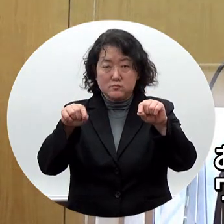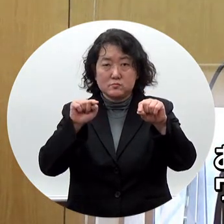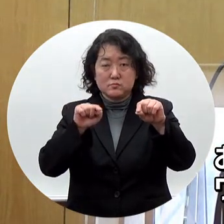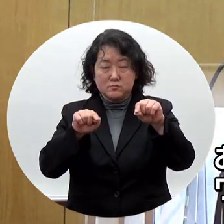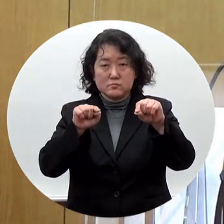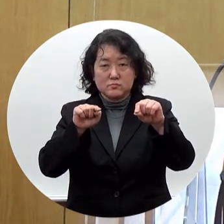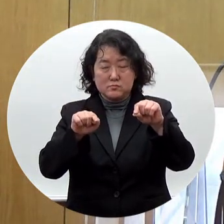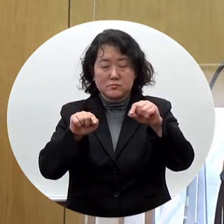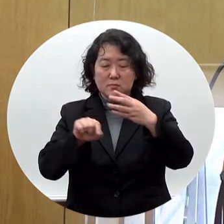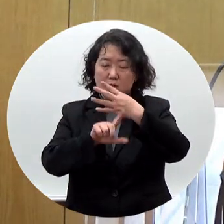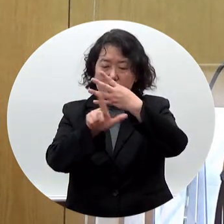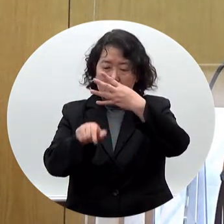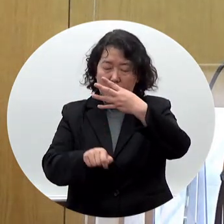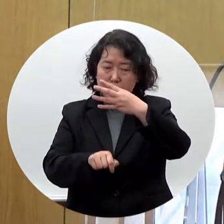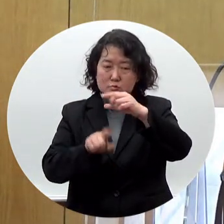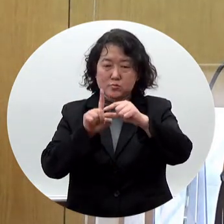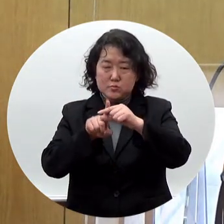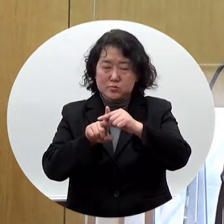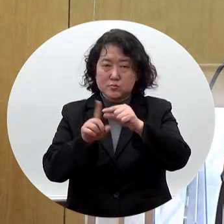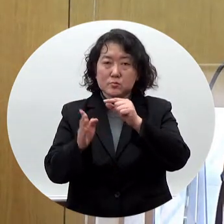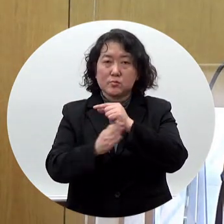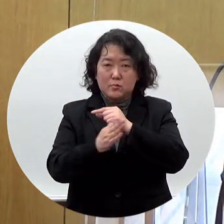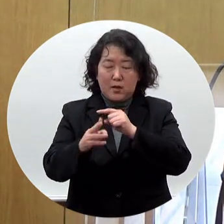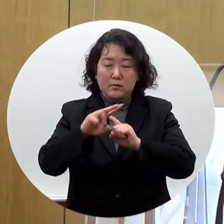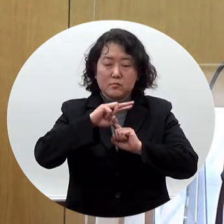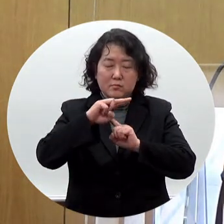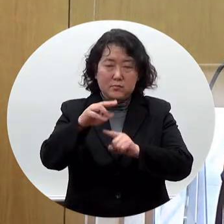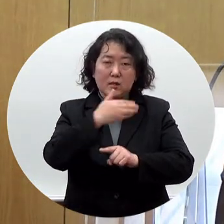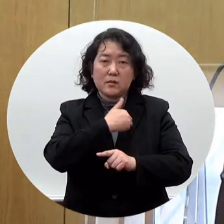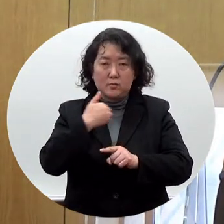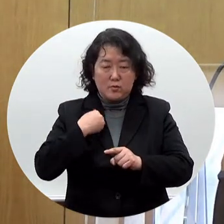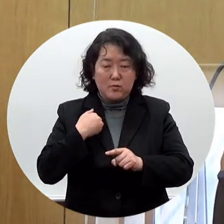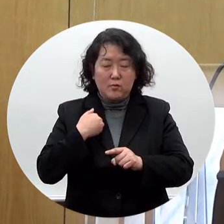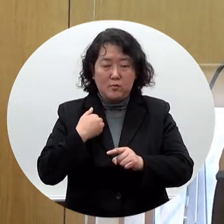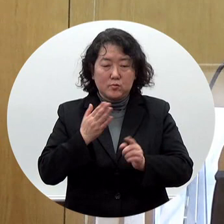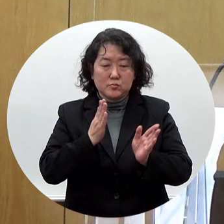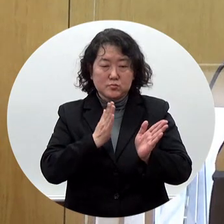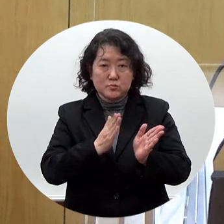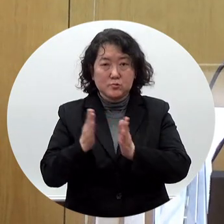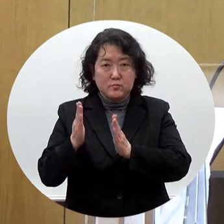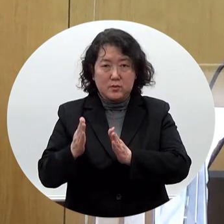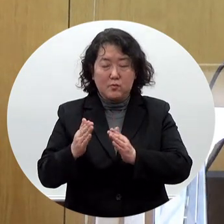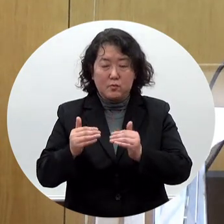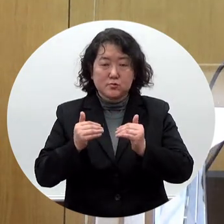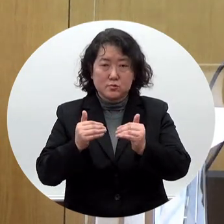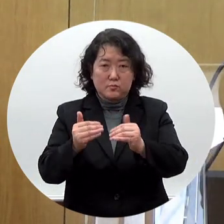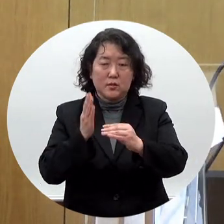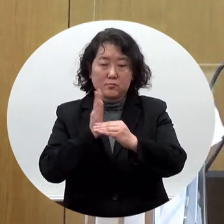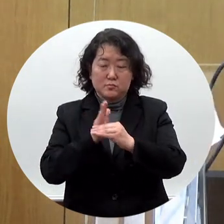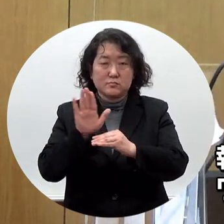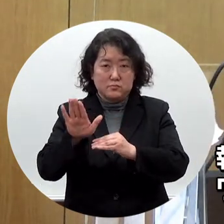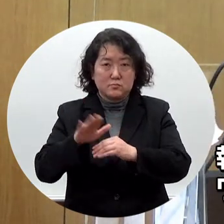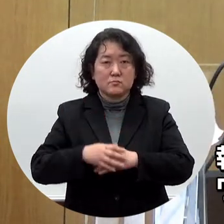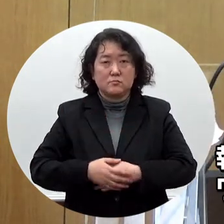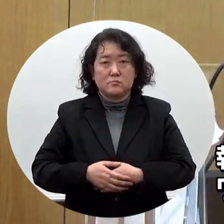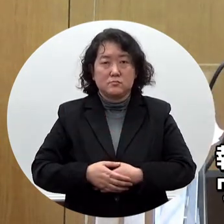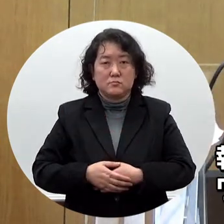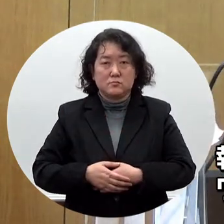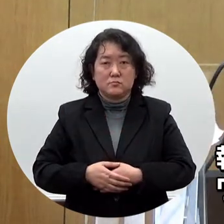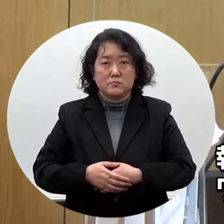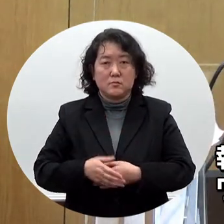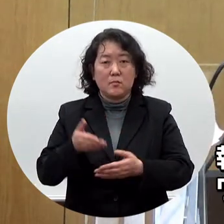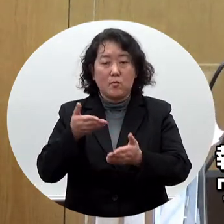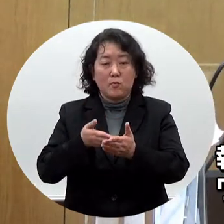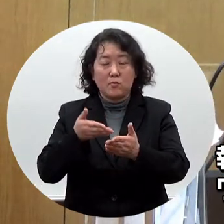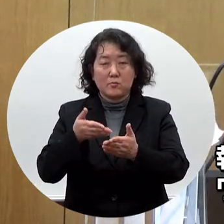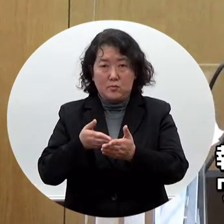ますが、4月中旬にお届けできるよう準備を鋭意進めております。報道でも